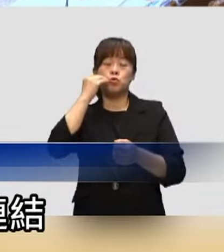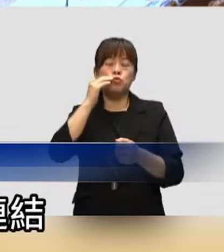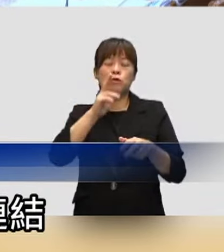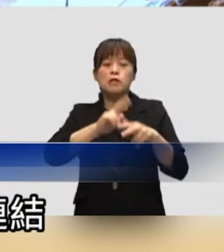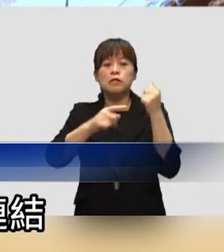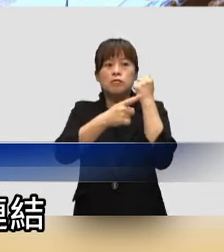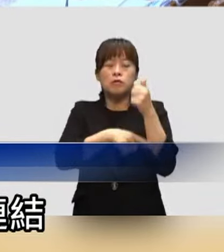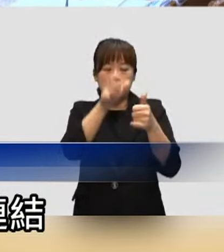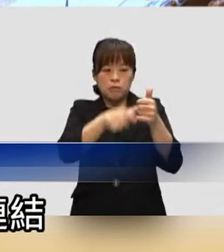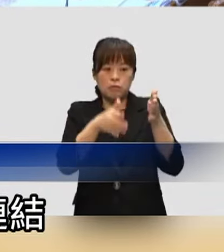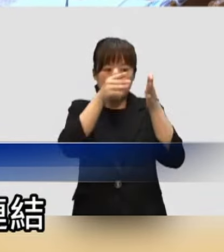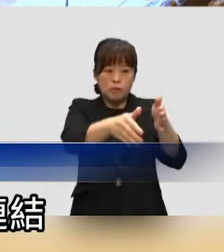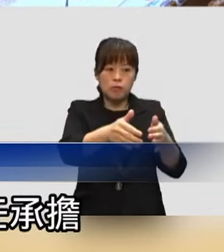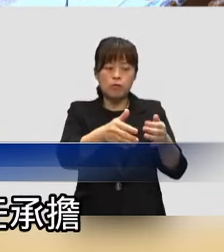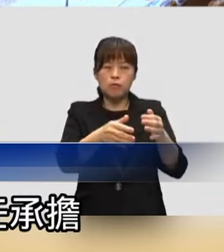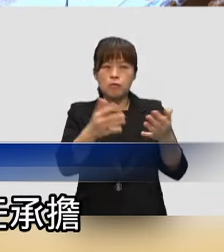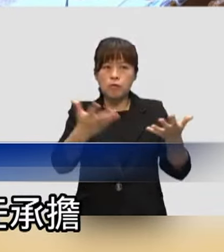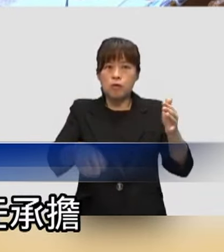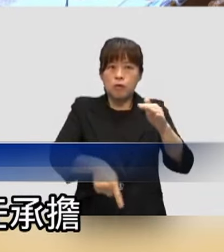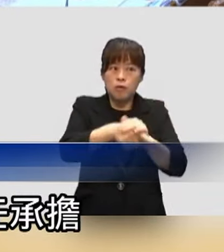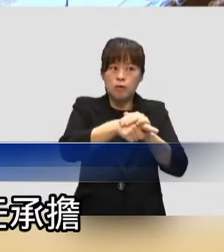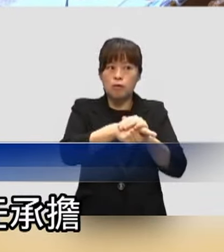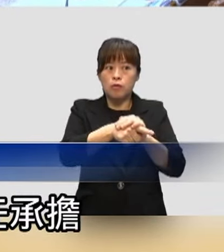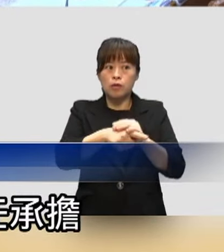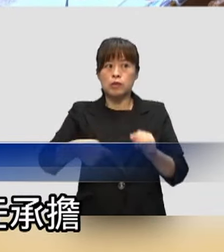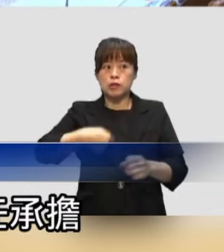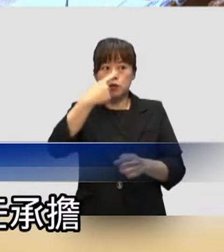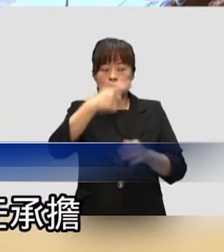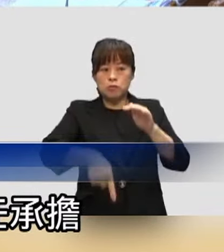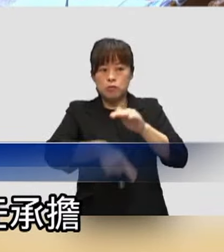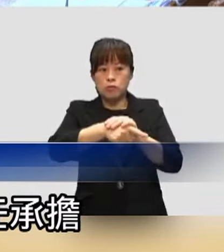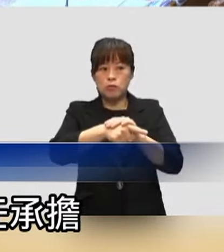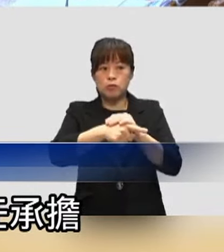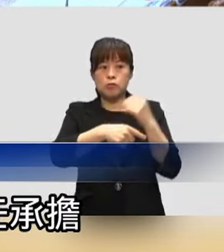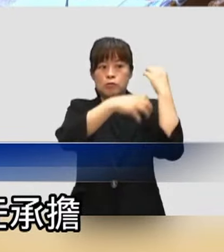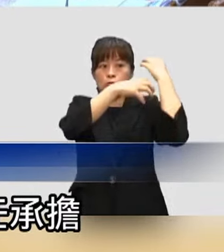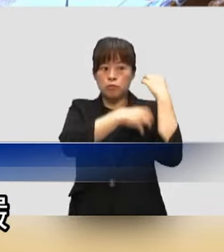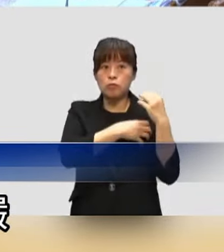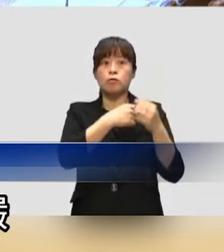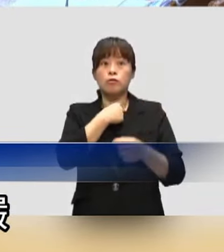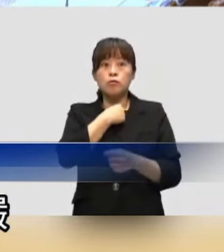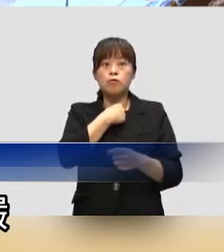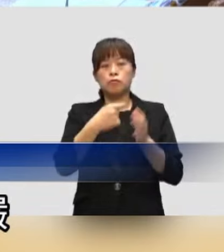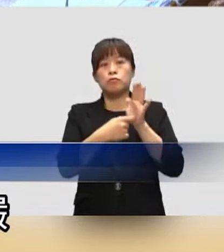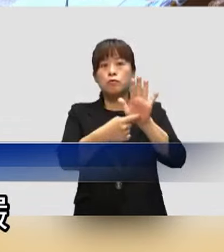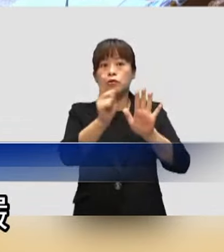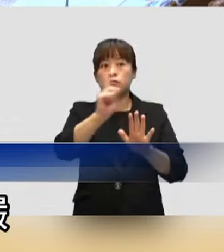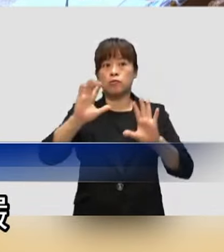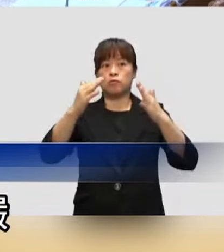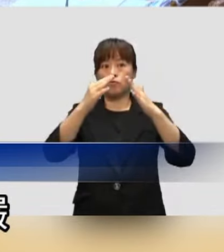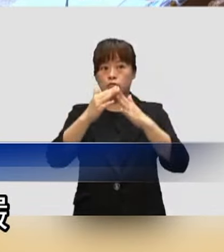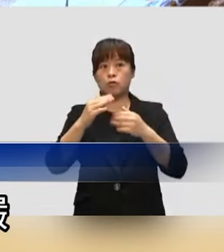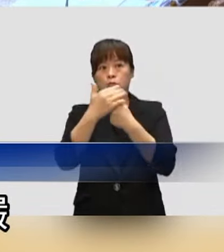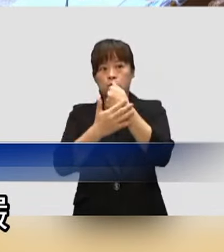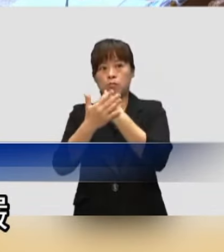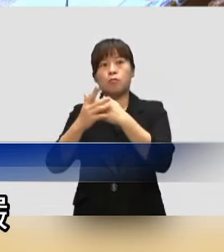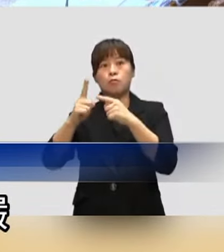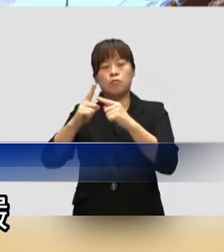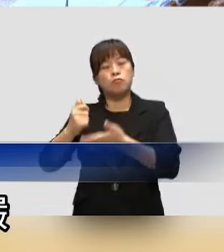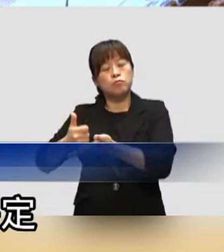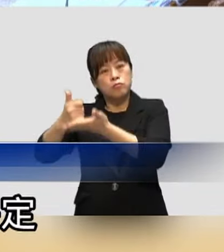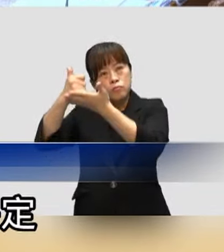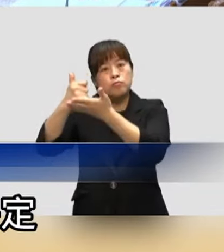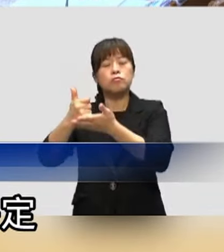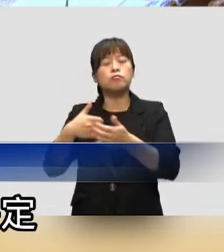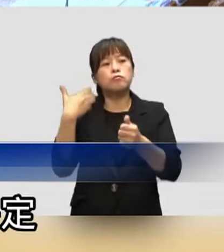是以受罚者的行为连结，正是这种自我行为的刑法责任承担，显示出国家既保障人性尊